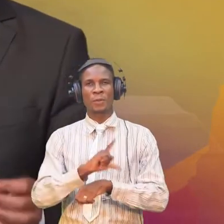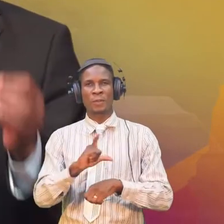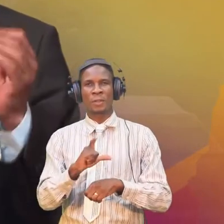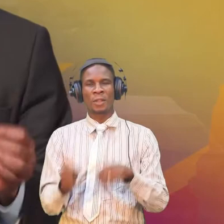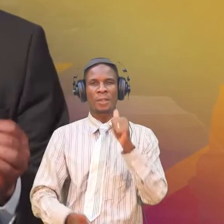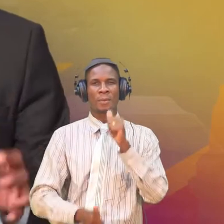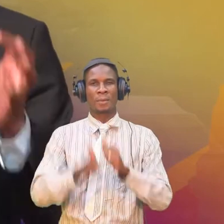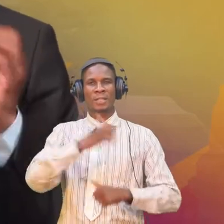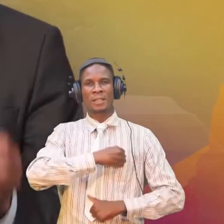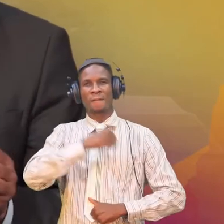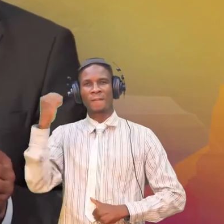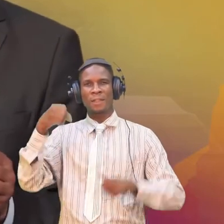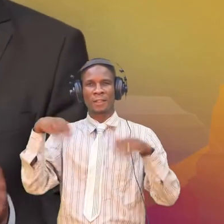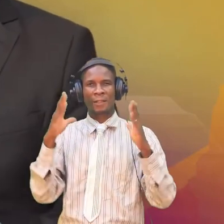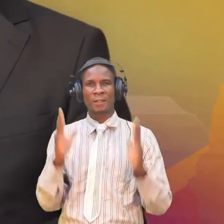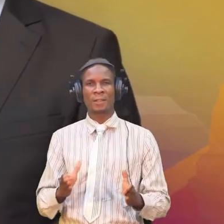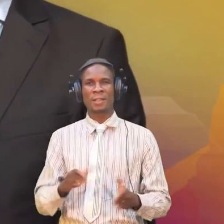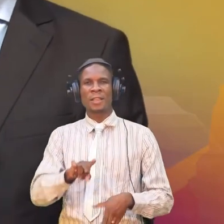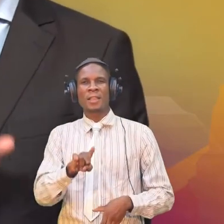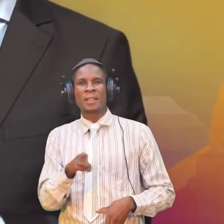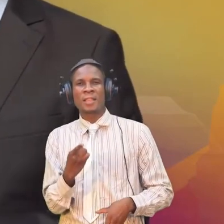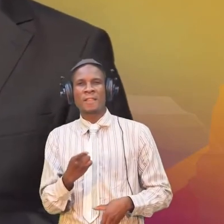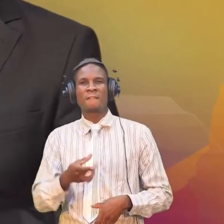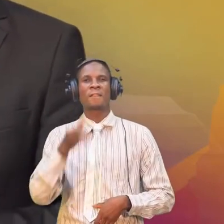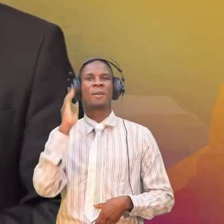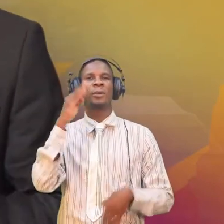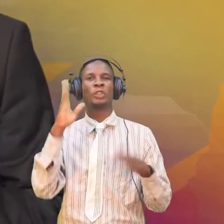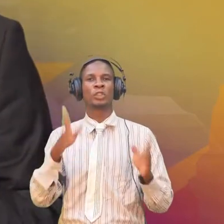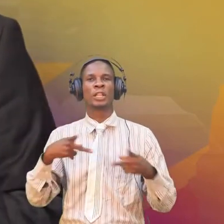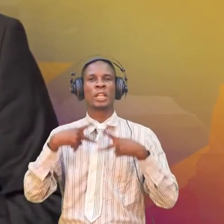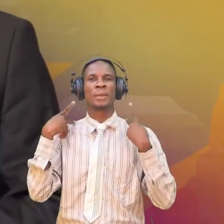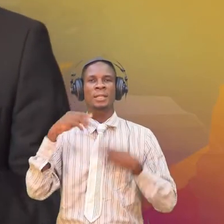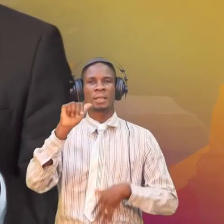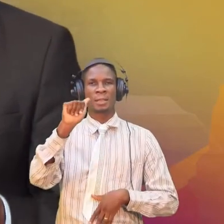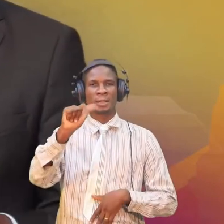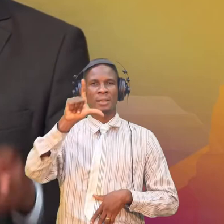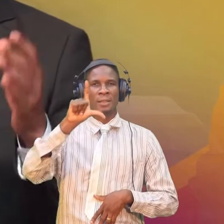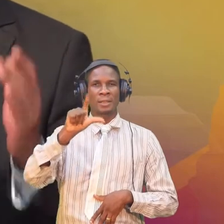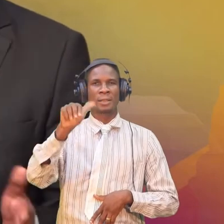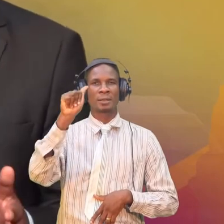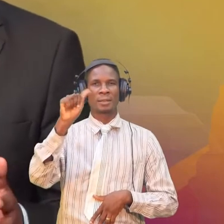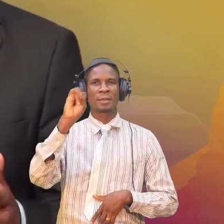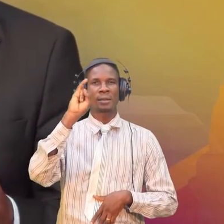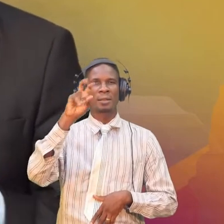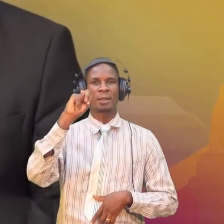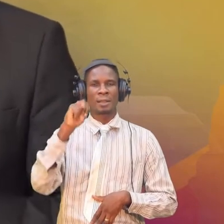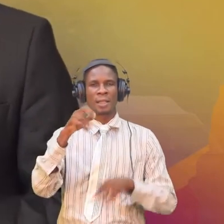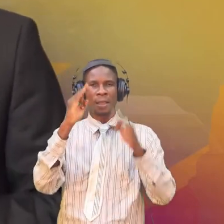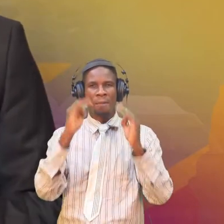tena katika safari hii inayokuwa na mada kuu sisi washindi na zaidi ya